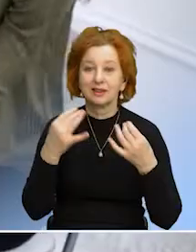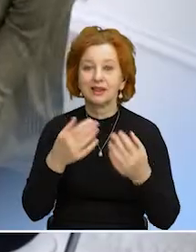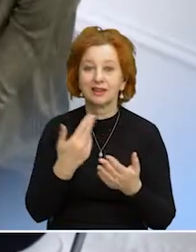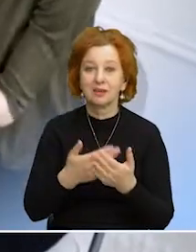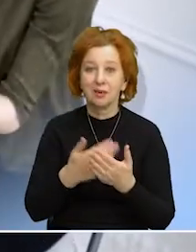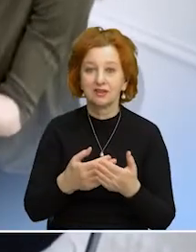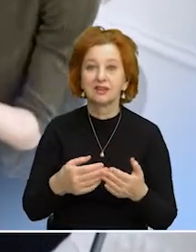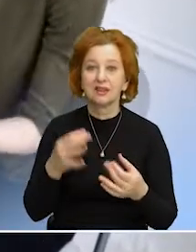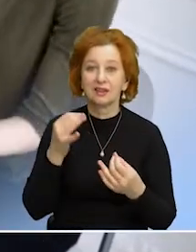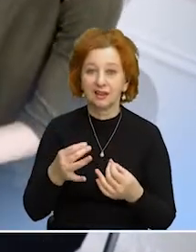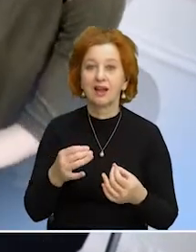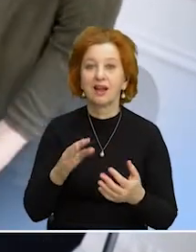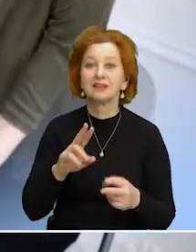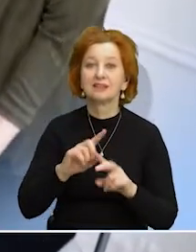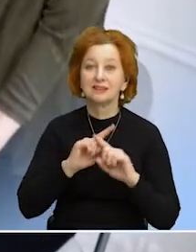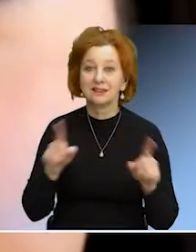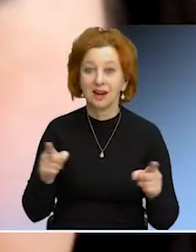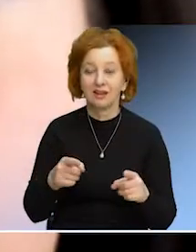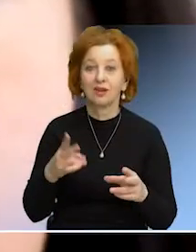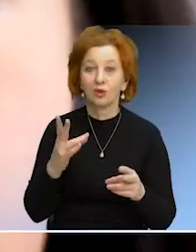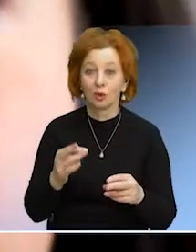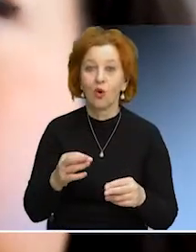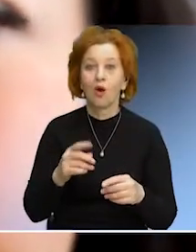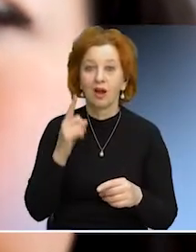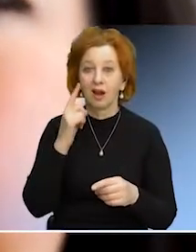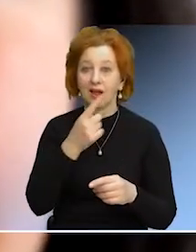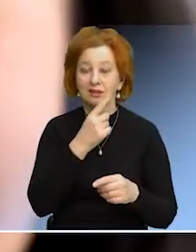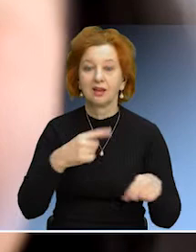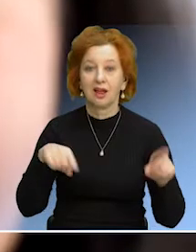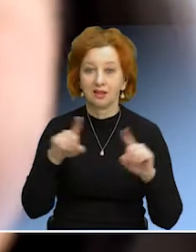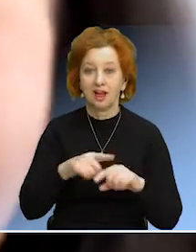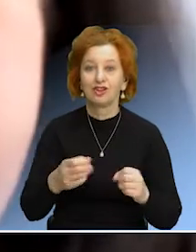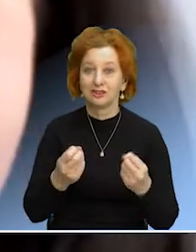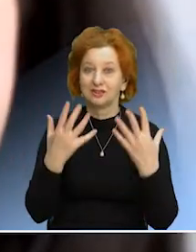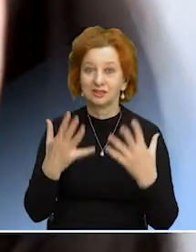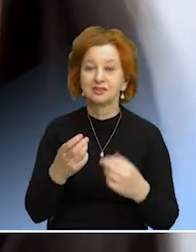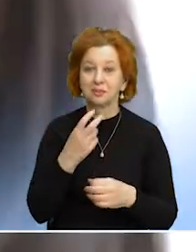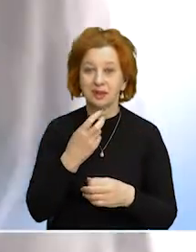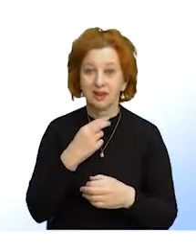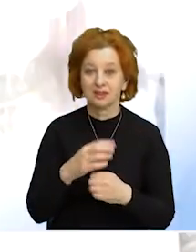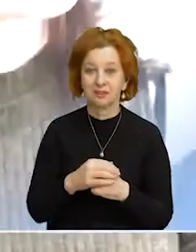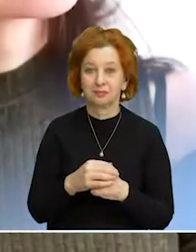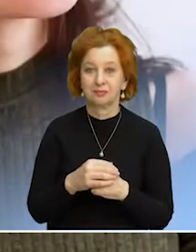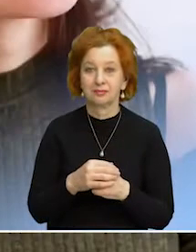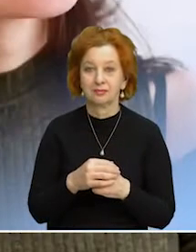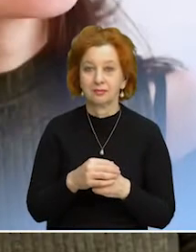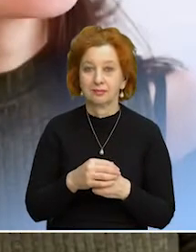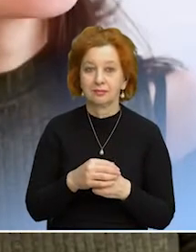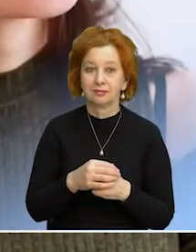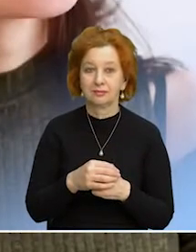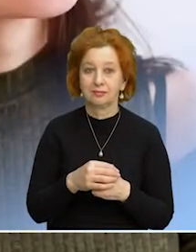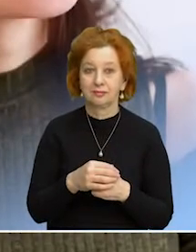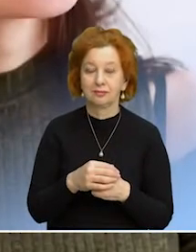губ или демонстрирование зубов. Как бы это странно ни звучало, но глаза тоже должны смеяться.